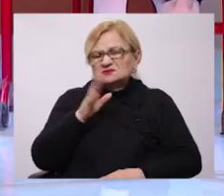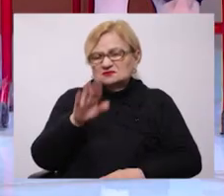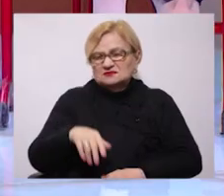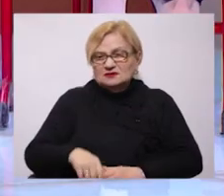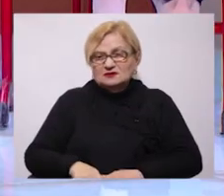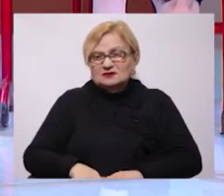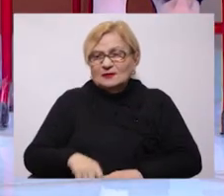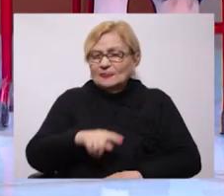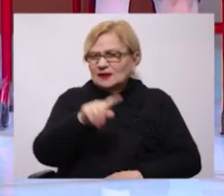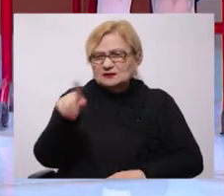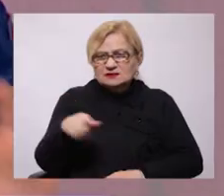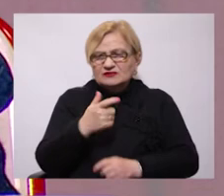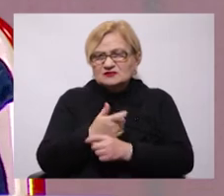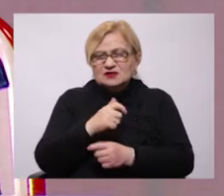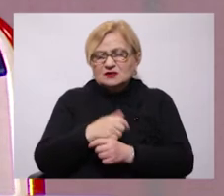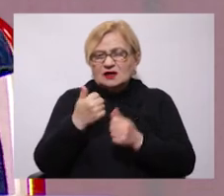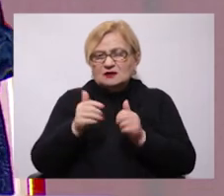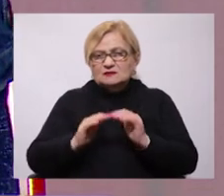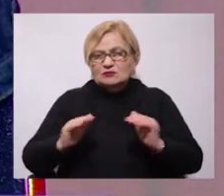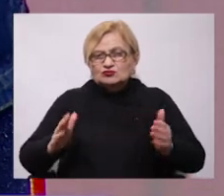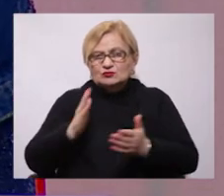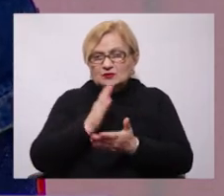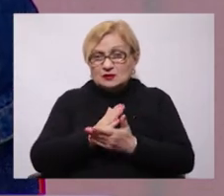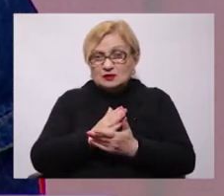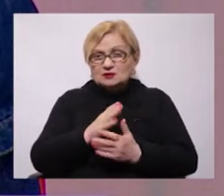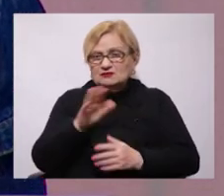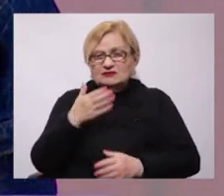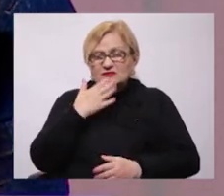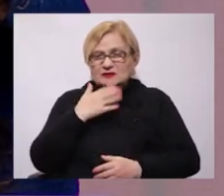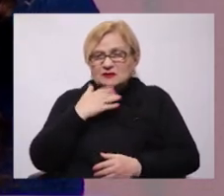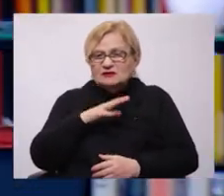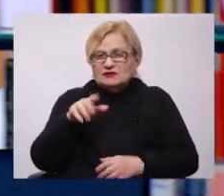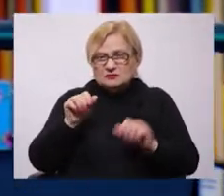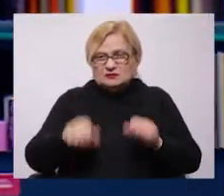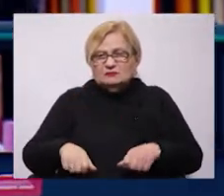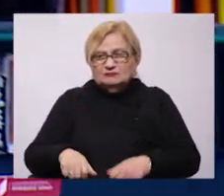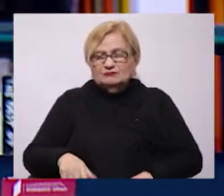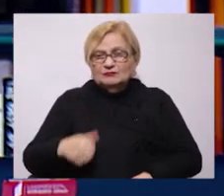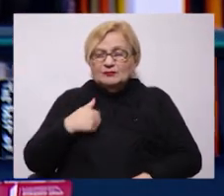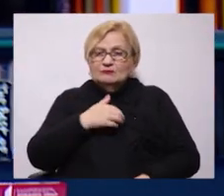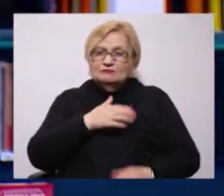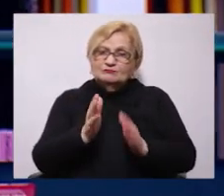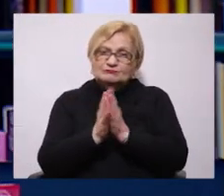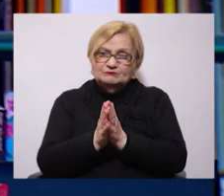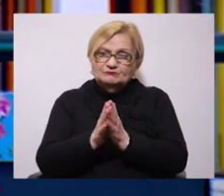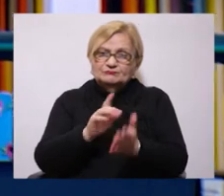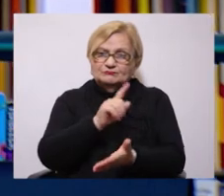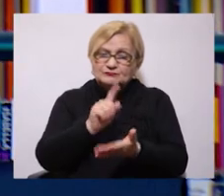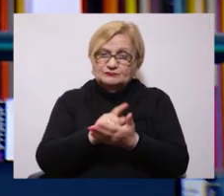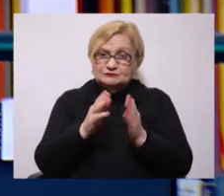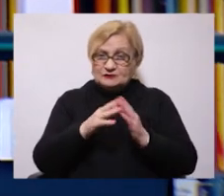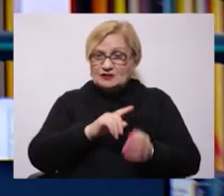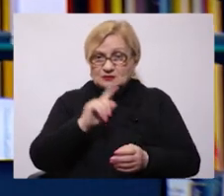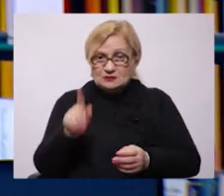თქვენ ისეთი კარგი ბავშვები ხართ. ყველაფერი მარტივია და დარწმუნებული ვარ, რომ ყველაფერს შეძლებს. თუმცა მინდა გთხოვოთ, რომ აუცილებლად სახლში